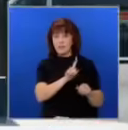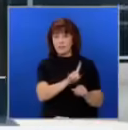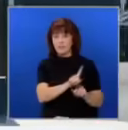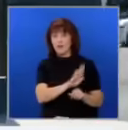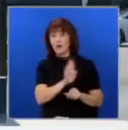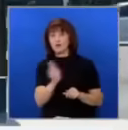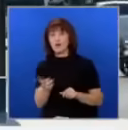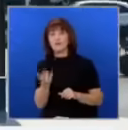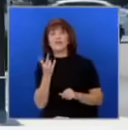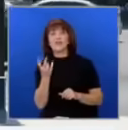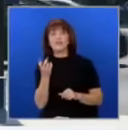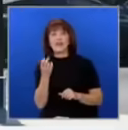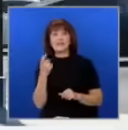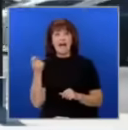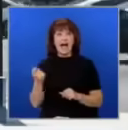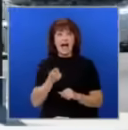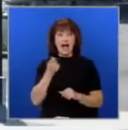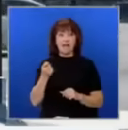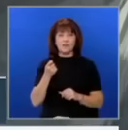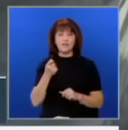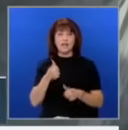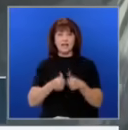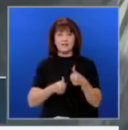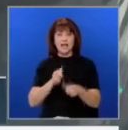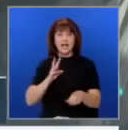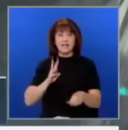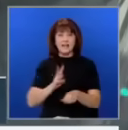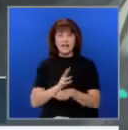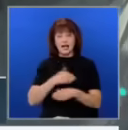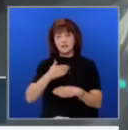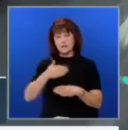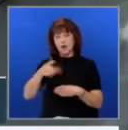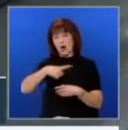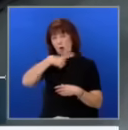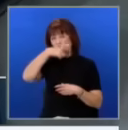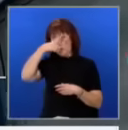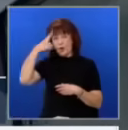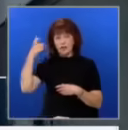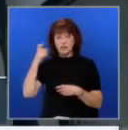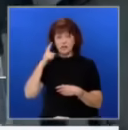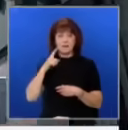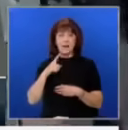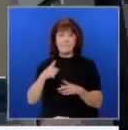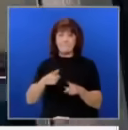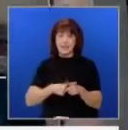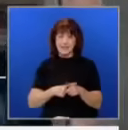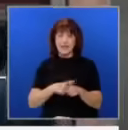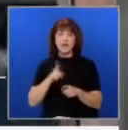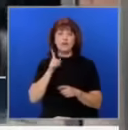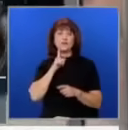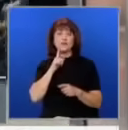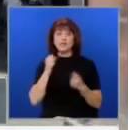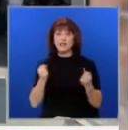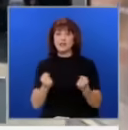1991-2020 година. Август се класира като 13-ти пореден най-горещ месец в серията, която започна през миналата година. Човешката